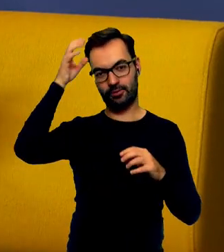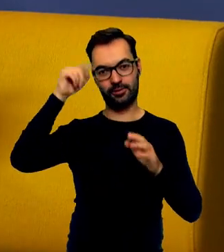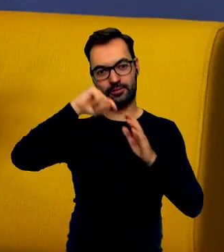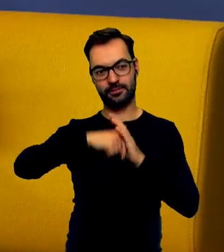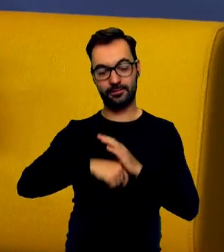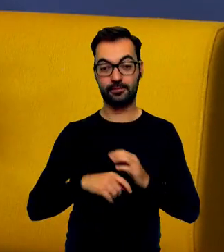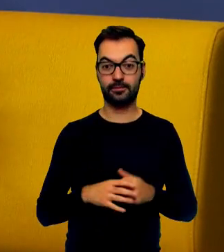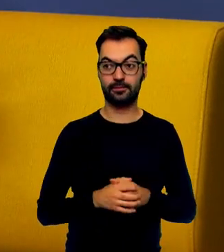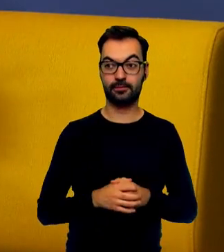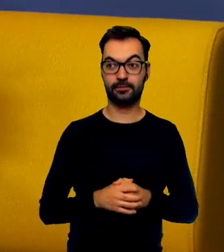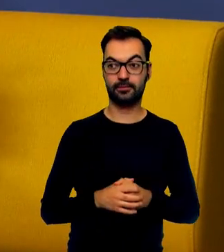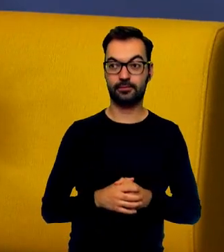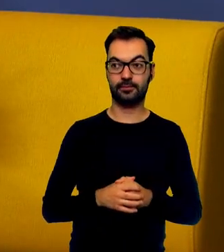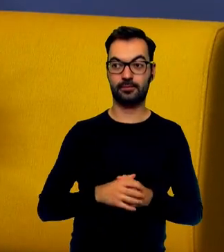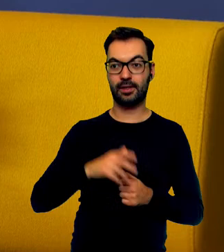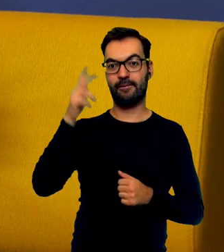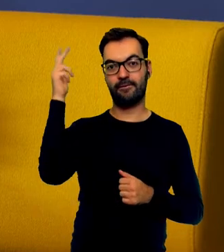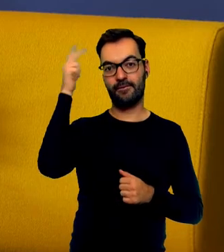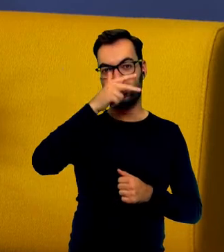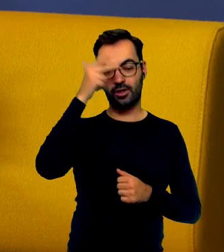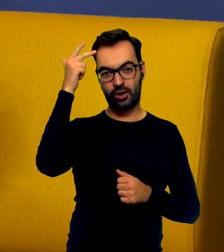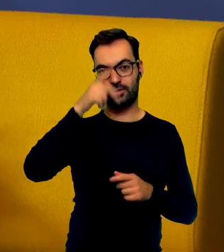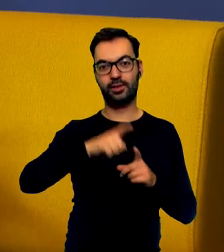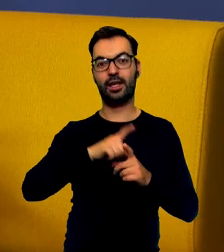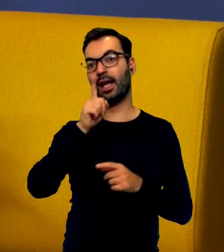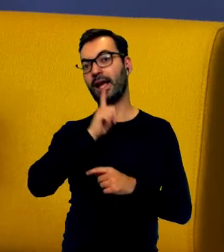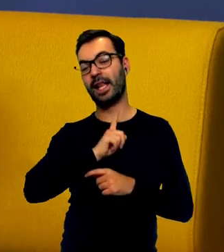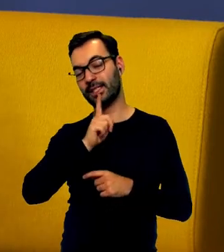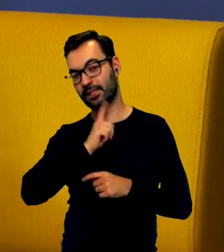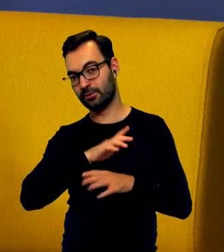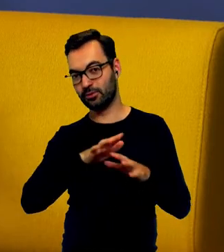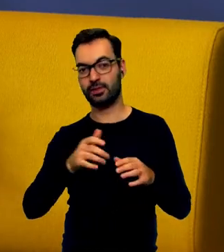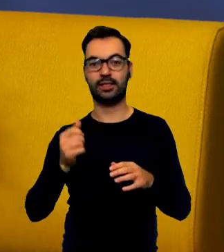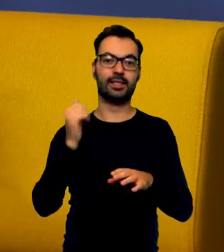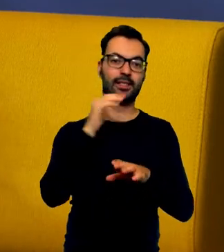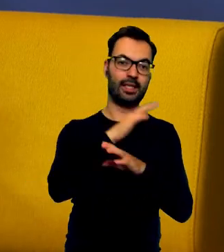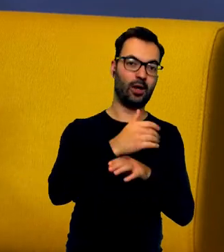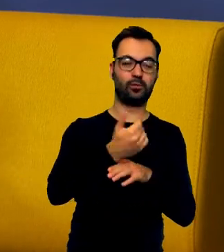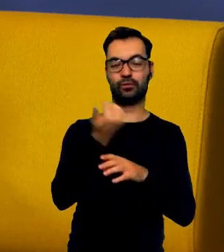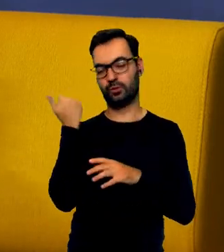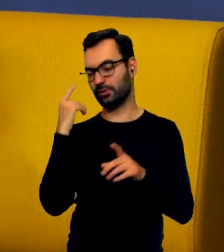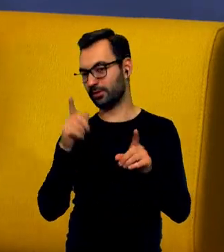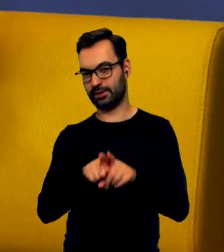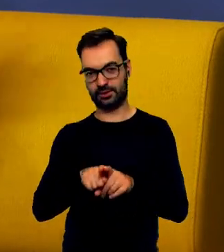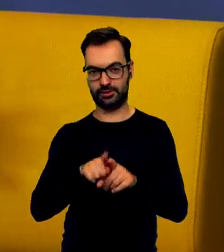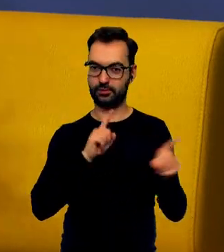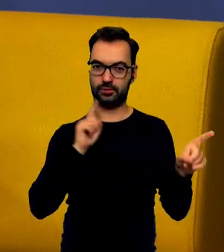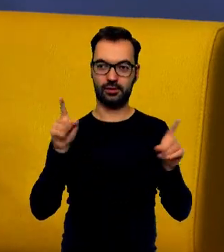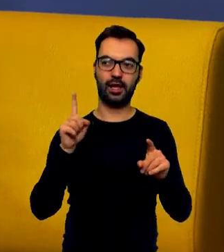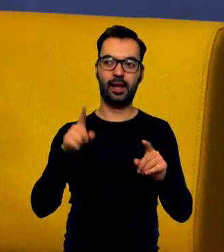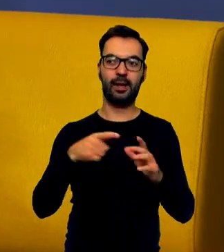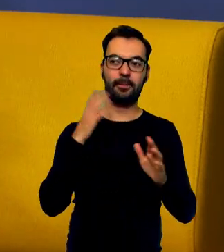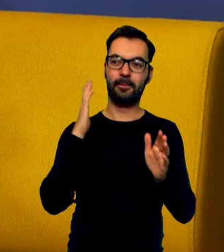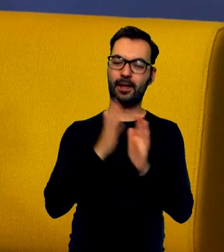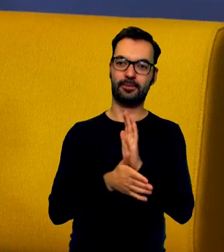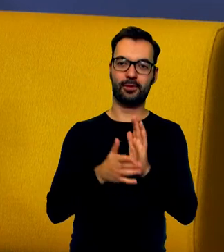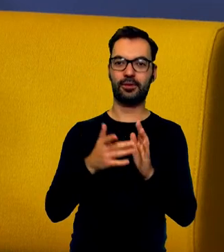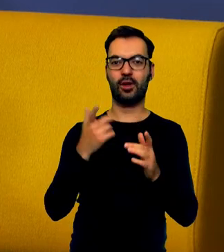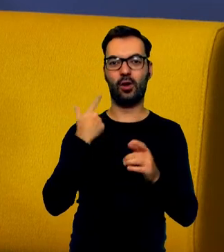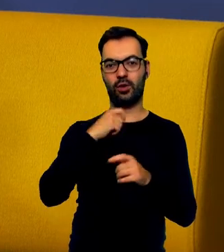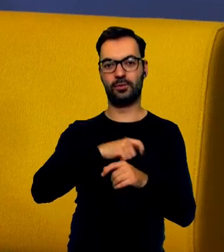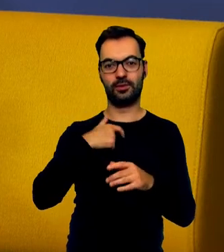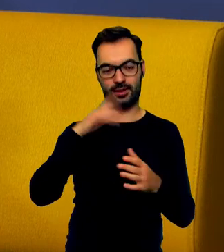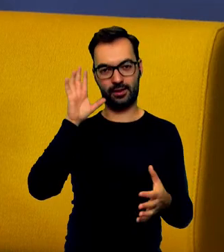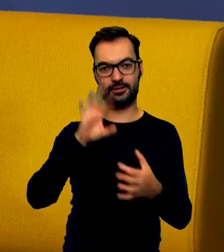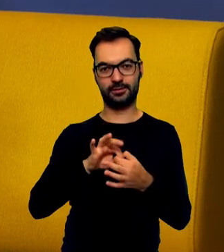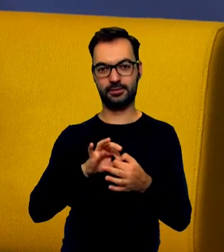twórców tradycji filozoficznej i tradycji religijnej, i zachodniej, i nie tylko. Ale takimi bezpośrednimi postaciami,